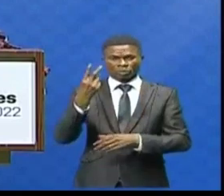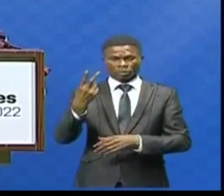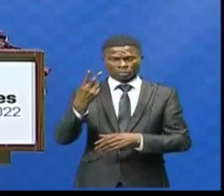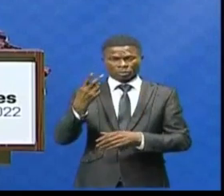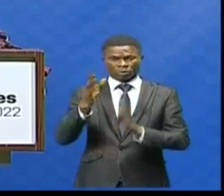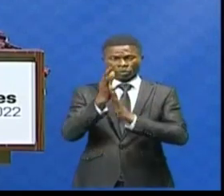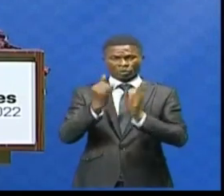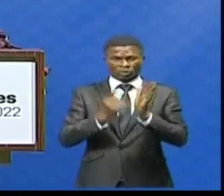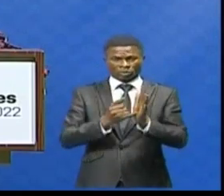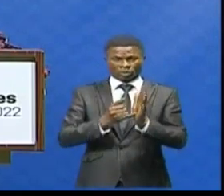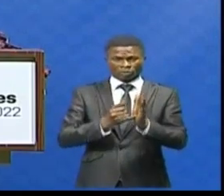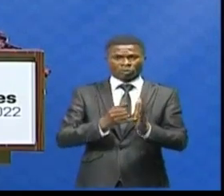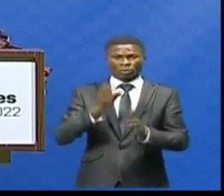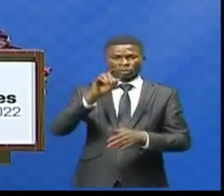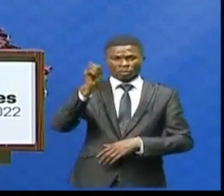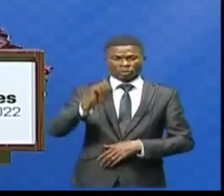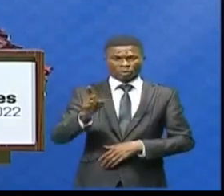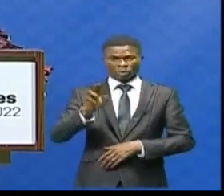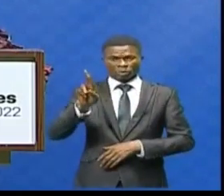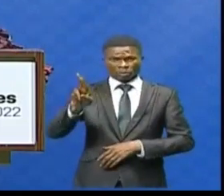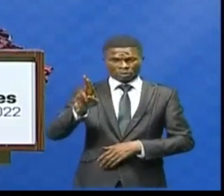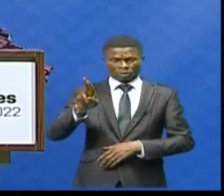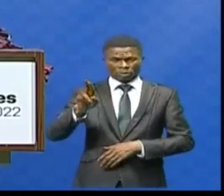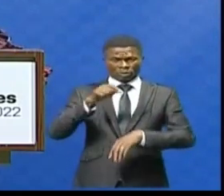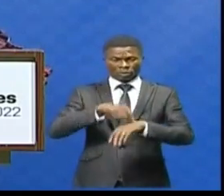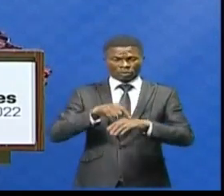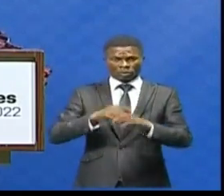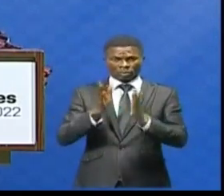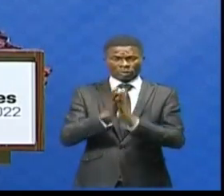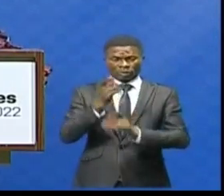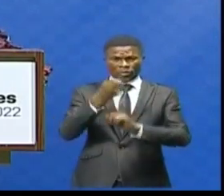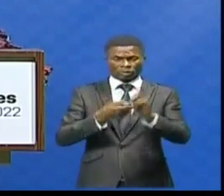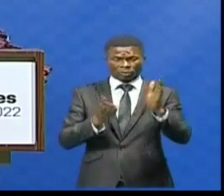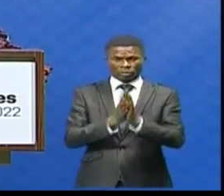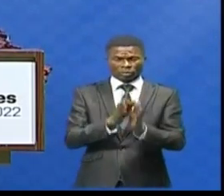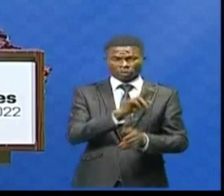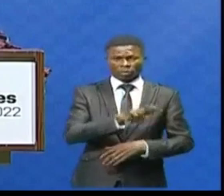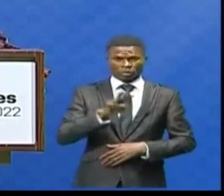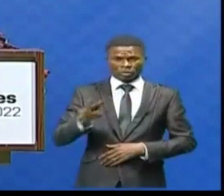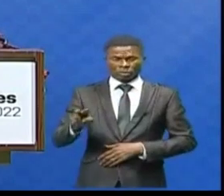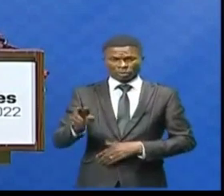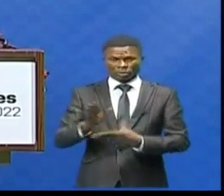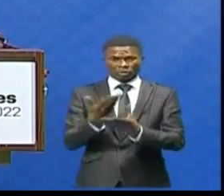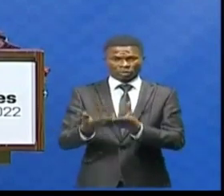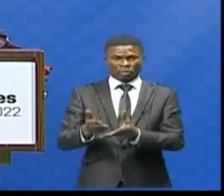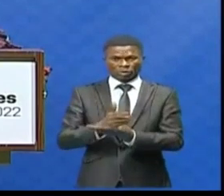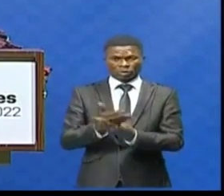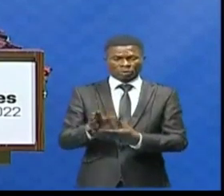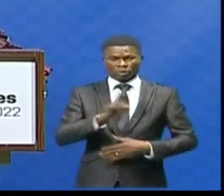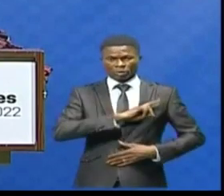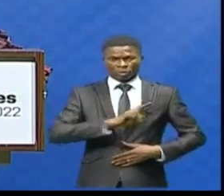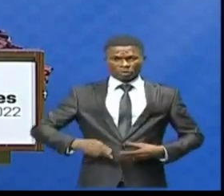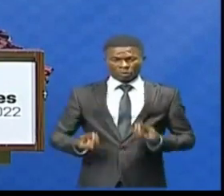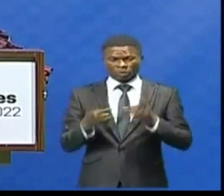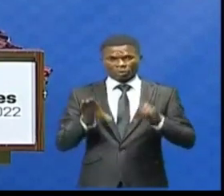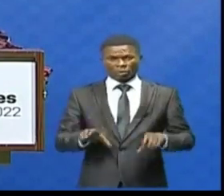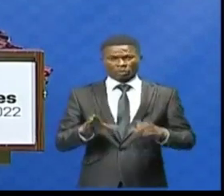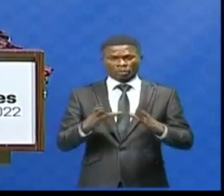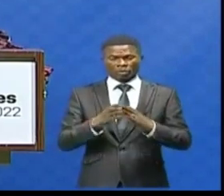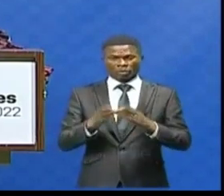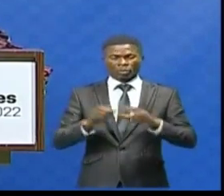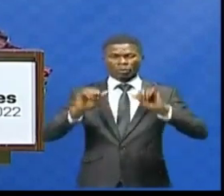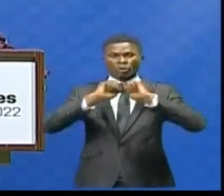16-z r concluant du 10 octobre 2022 entre la République démocratique du Congo et